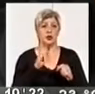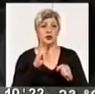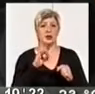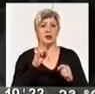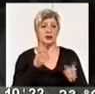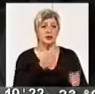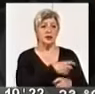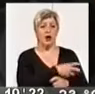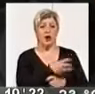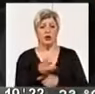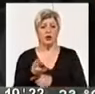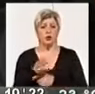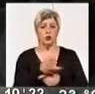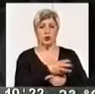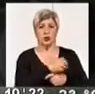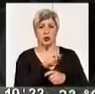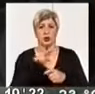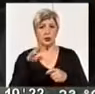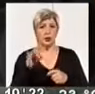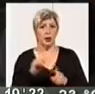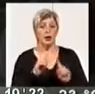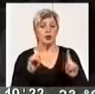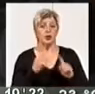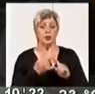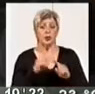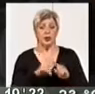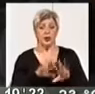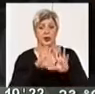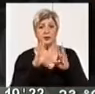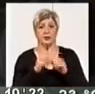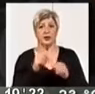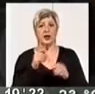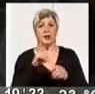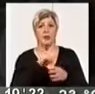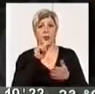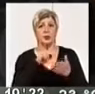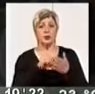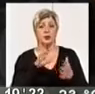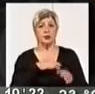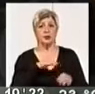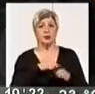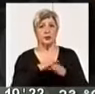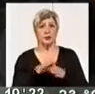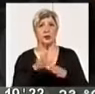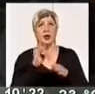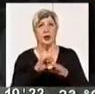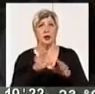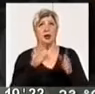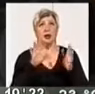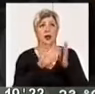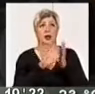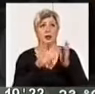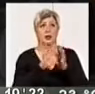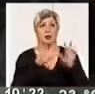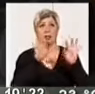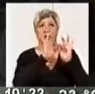огнетушители. Чтобы эти все вопросы были выполнены. Также электрохозяйство, электрическая проводка,